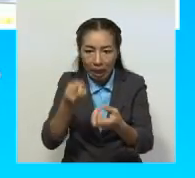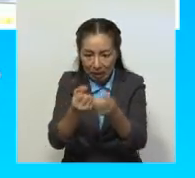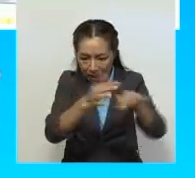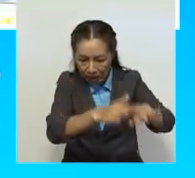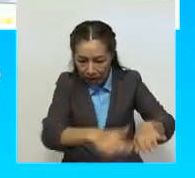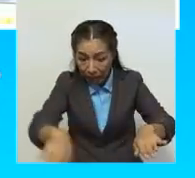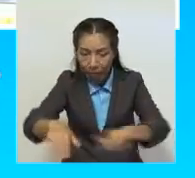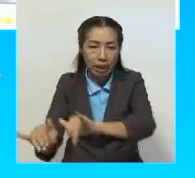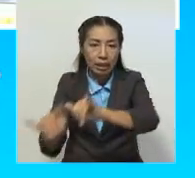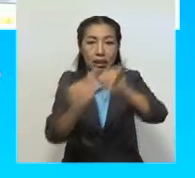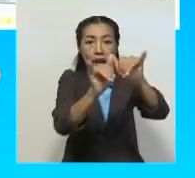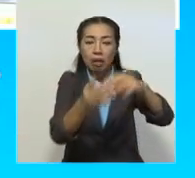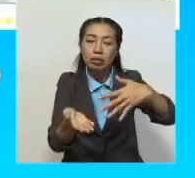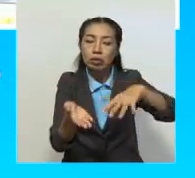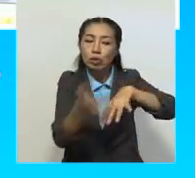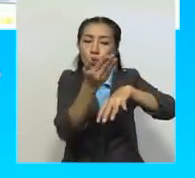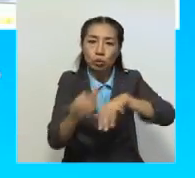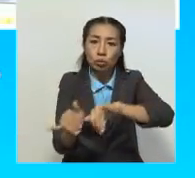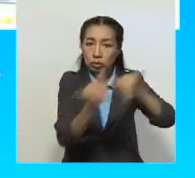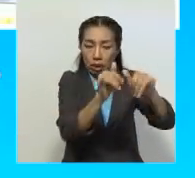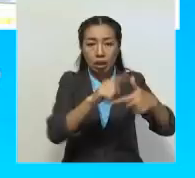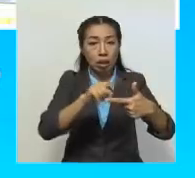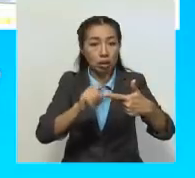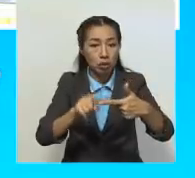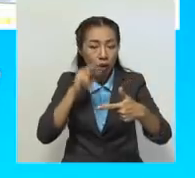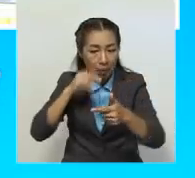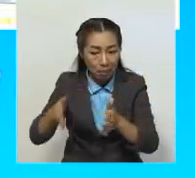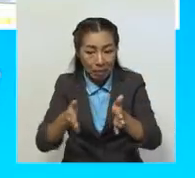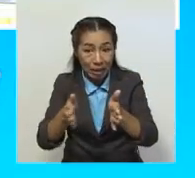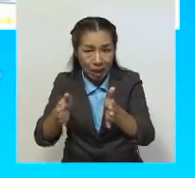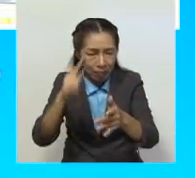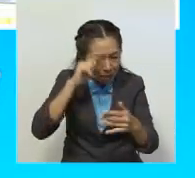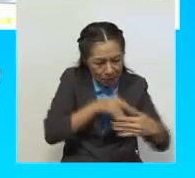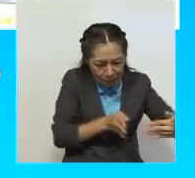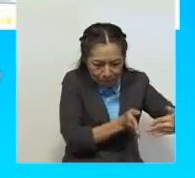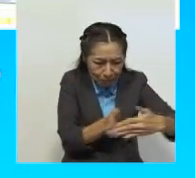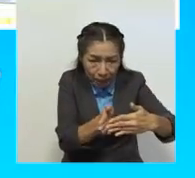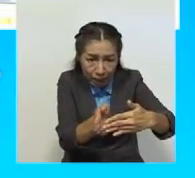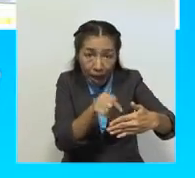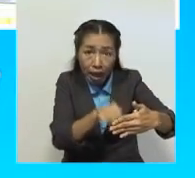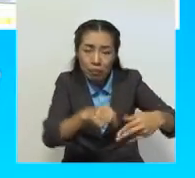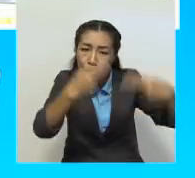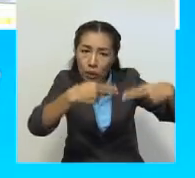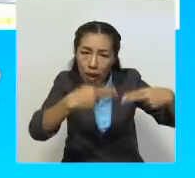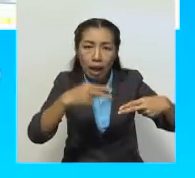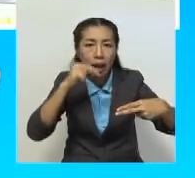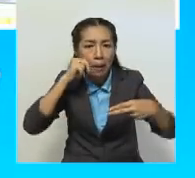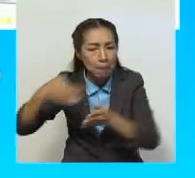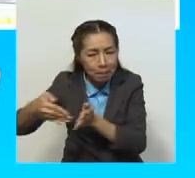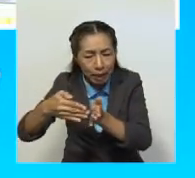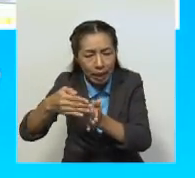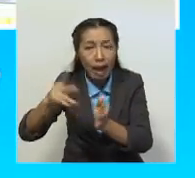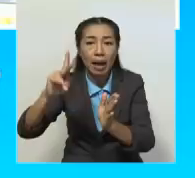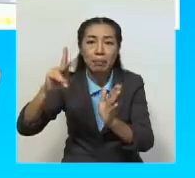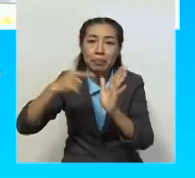าส่วนในเรื่องของพื้นที่ที่เป็นลำน้ำสาขาที่จะไหลลงแม่น้ำโขงเช่นแม่น้ำสงครามแม่ลุ่มน้ำก่ำต่